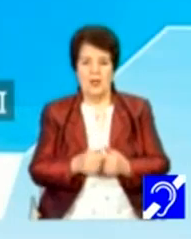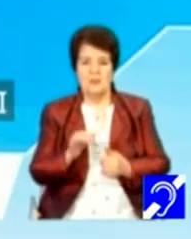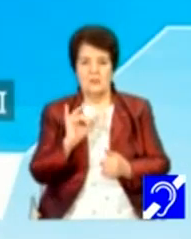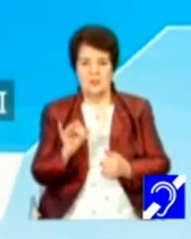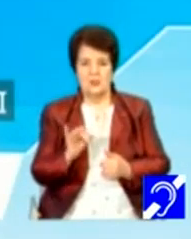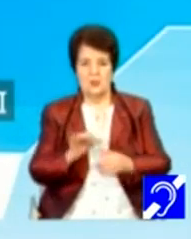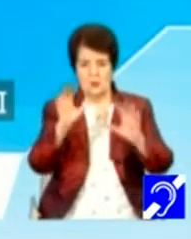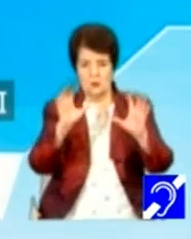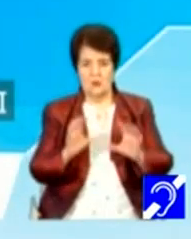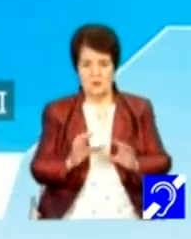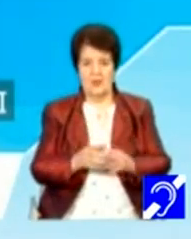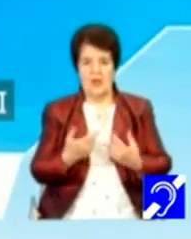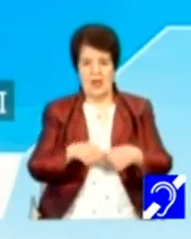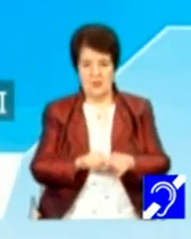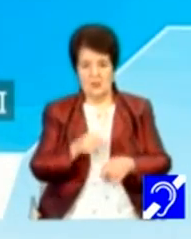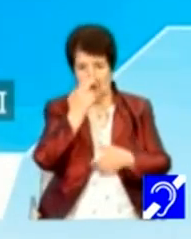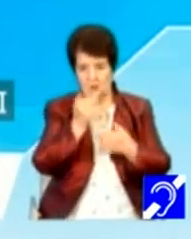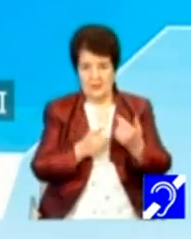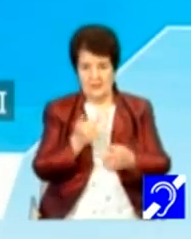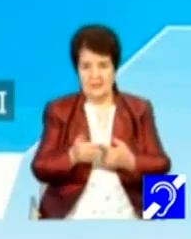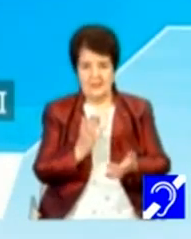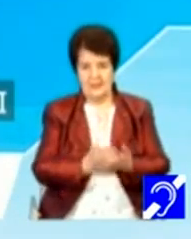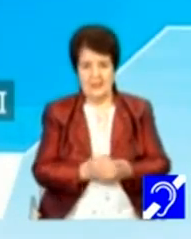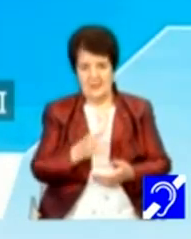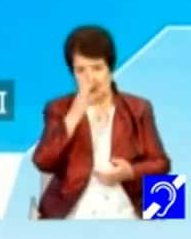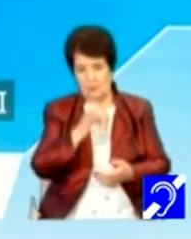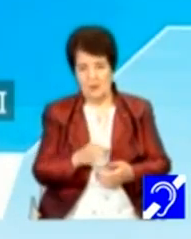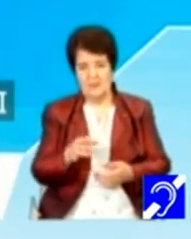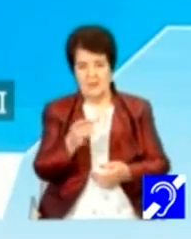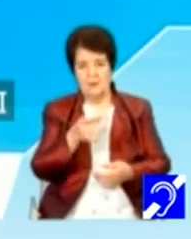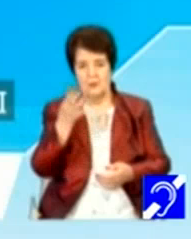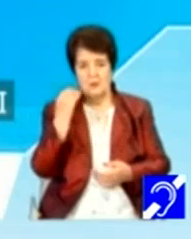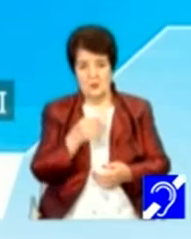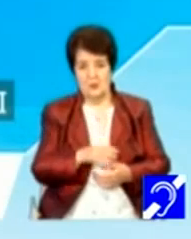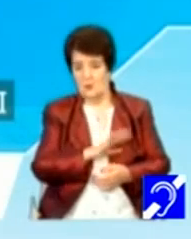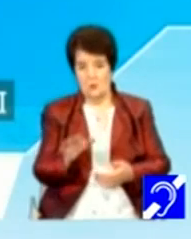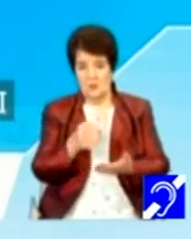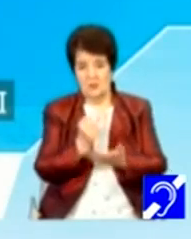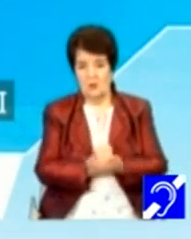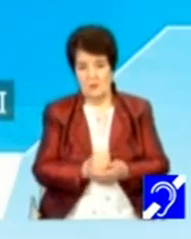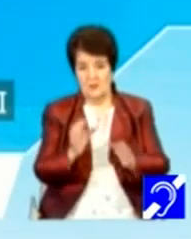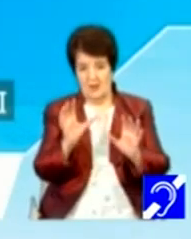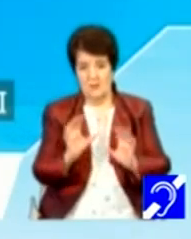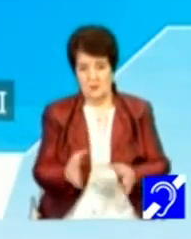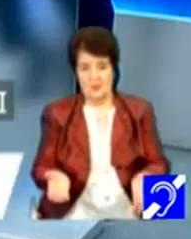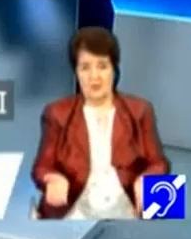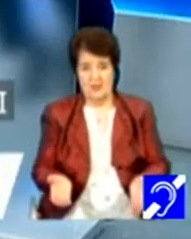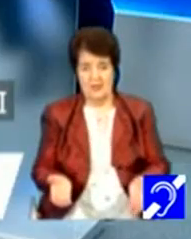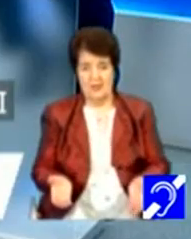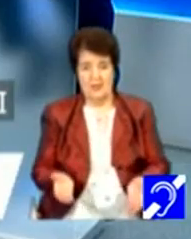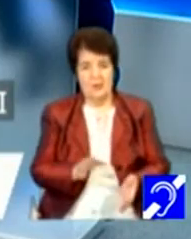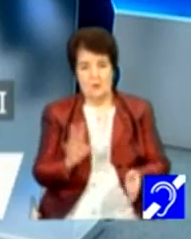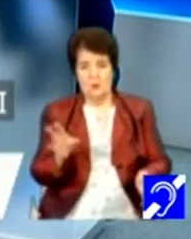și constituționale. Așa este o tradiție proastă în Parlamentul Republicii Moldova. Nu se preadoptă legi ordinare. Adică cu majoritate simplă, da?